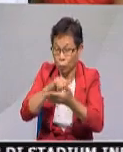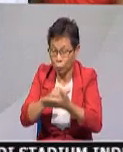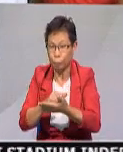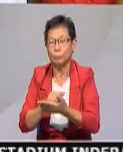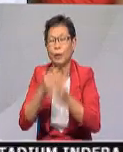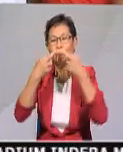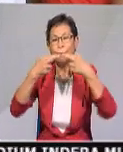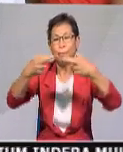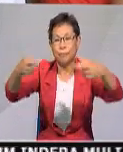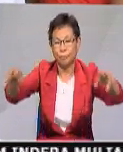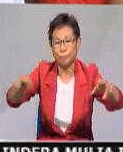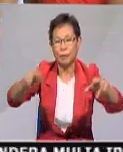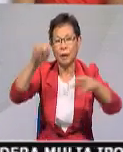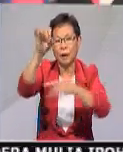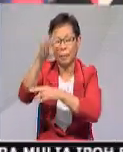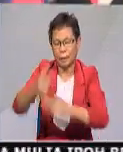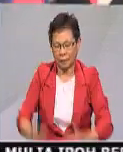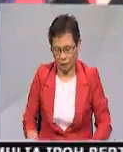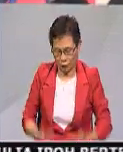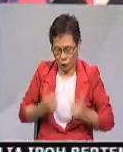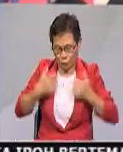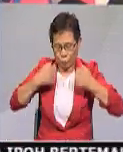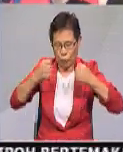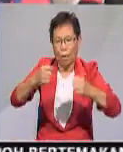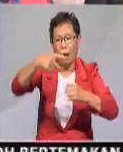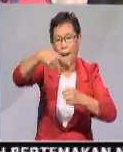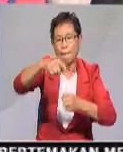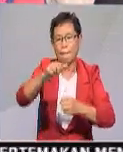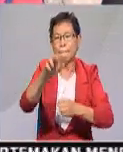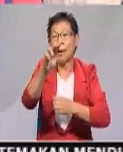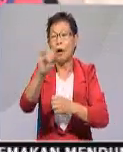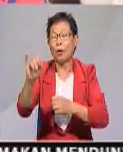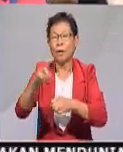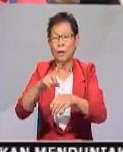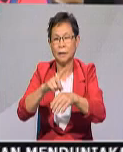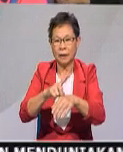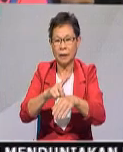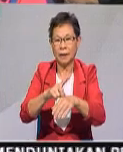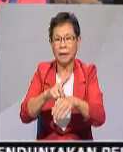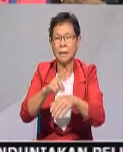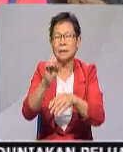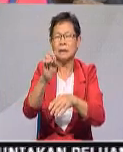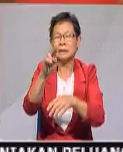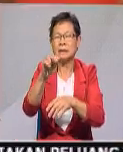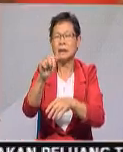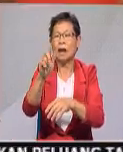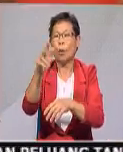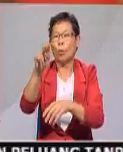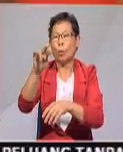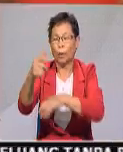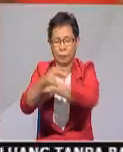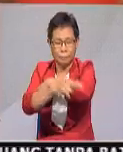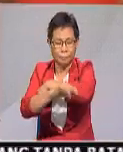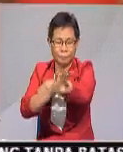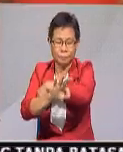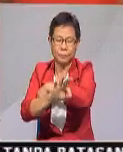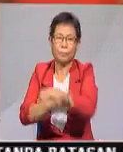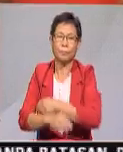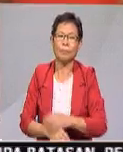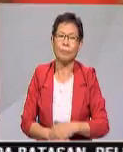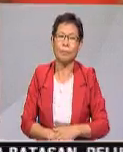Beliau merasmikan Karnival Gaya Hidup Sihat Dun Paroi di Masjid Kariah Taman Bandar Senawang, Negeri Sembilan.